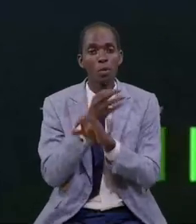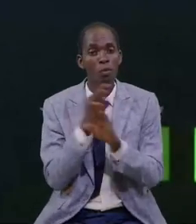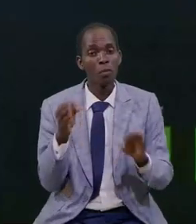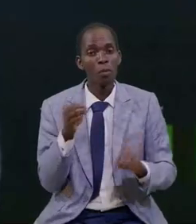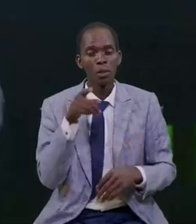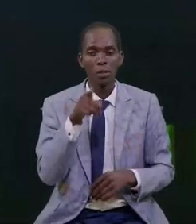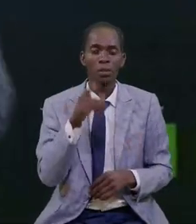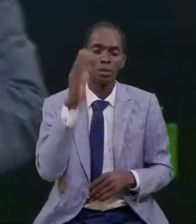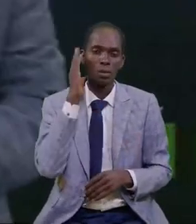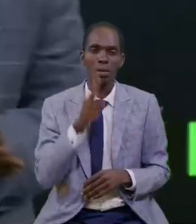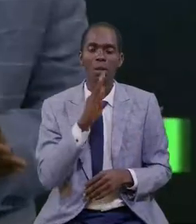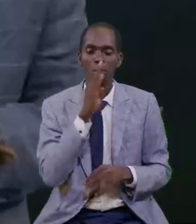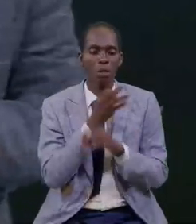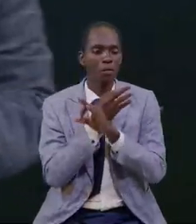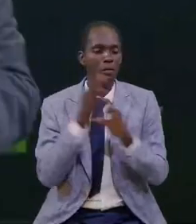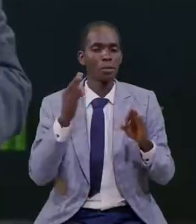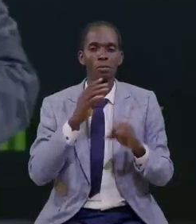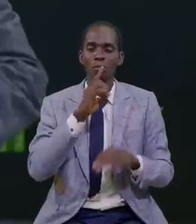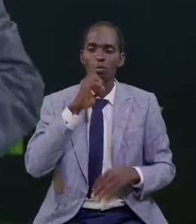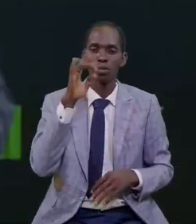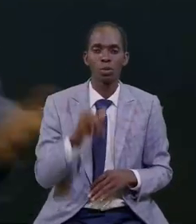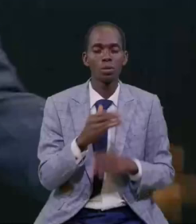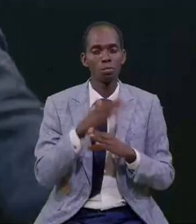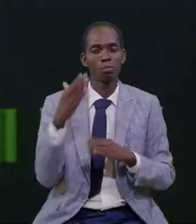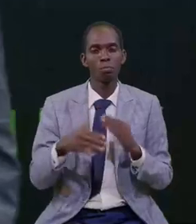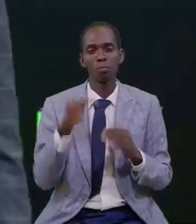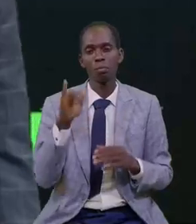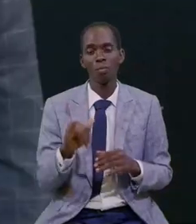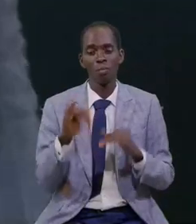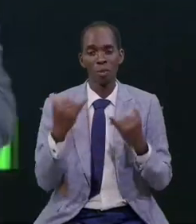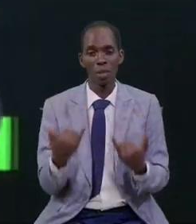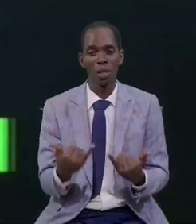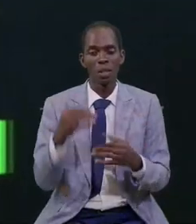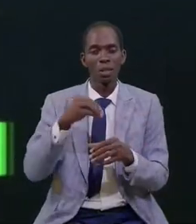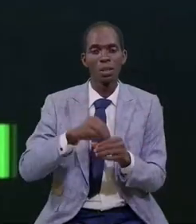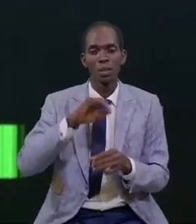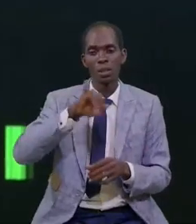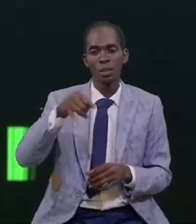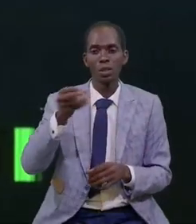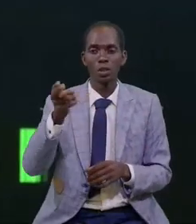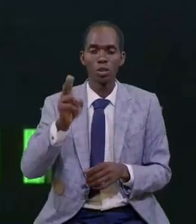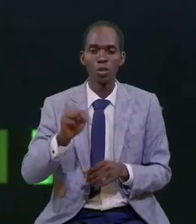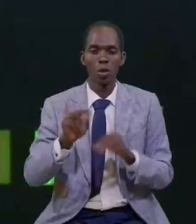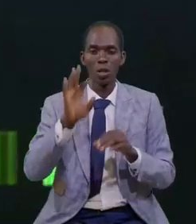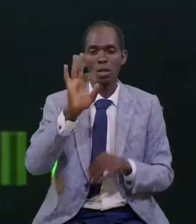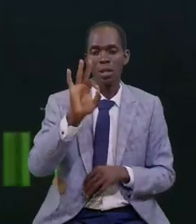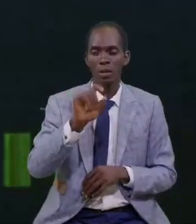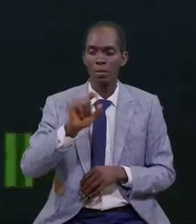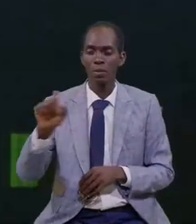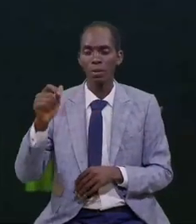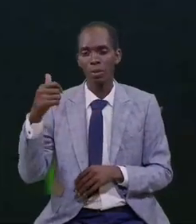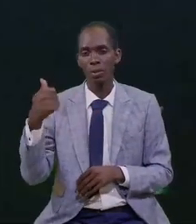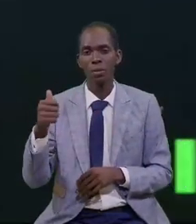vous serez réellement libre chapitre 9 et je vous lis le verset 10 Jean